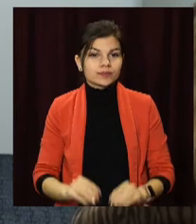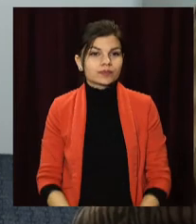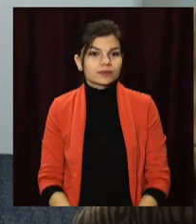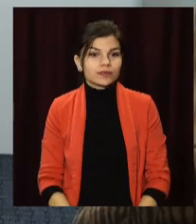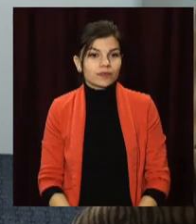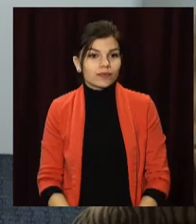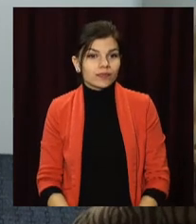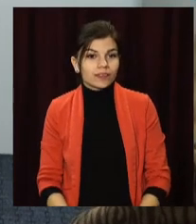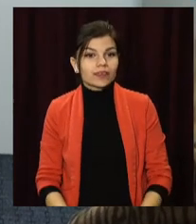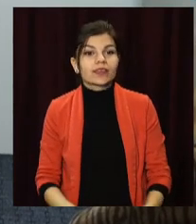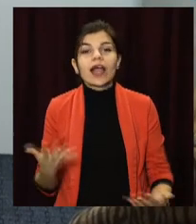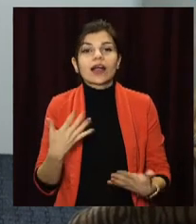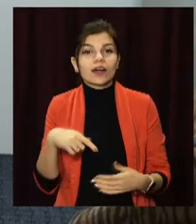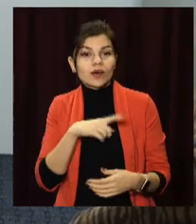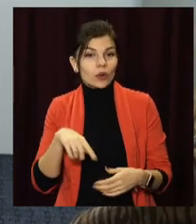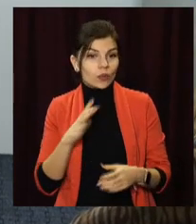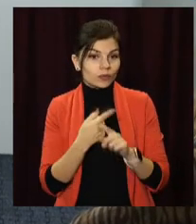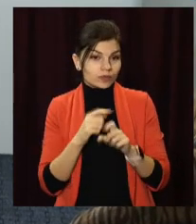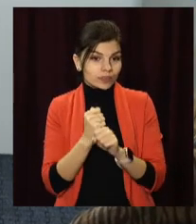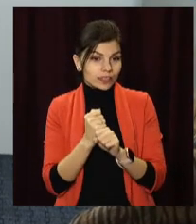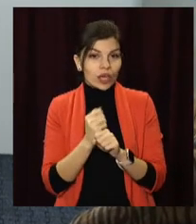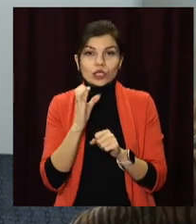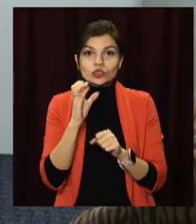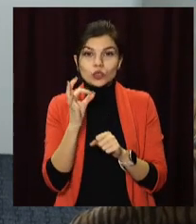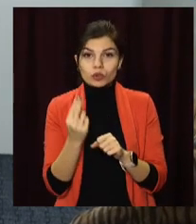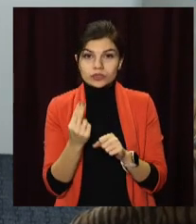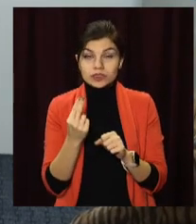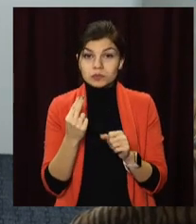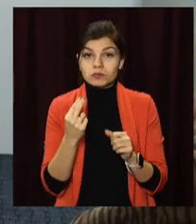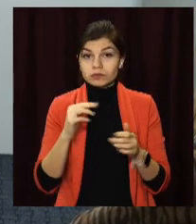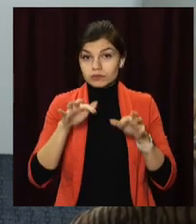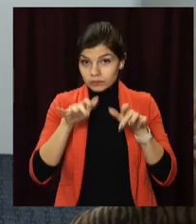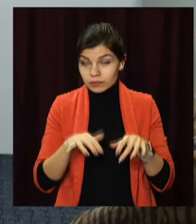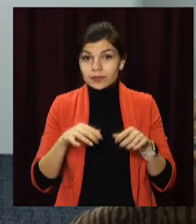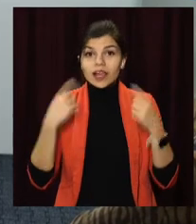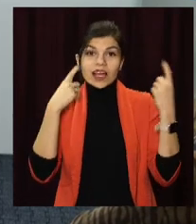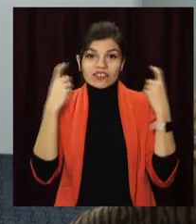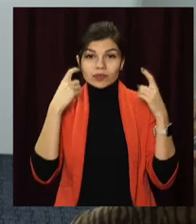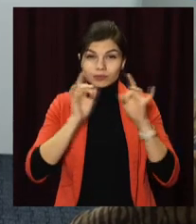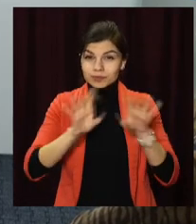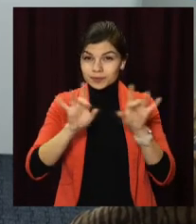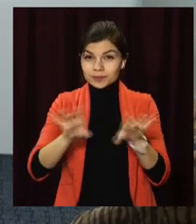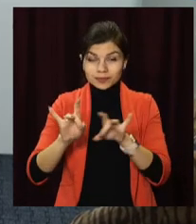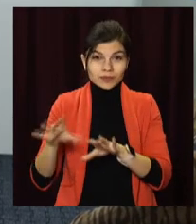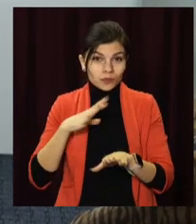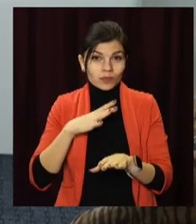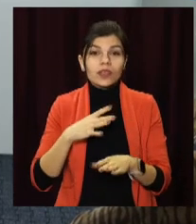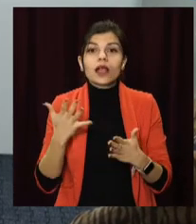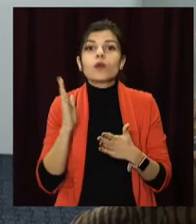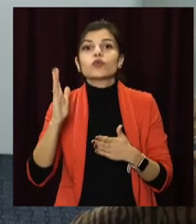це через соціальні мережі, анонсували наступні прем'єри, які мають відбутися вже